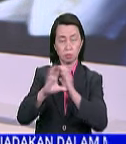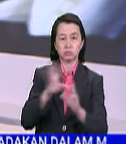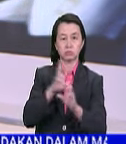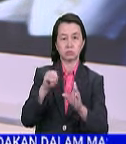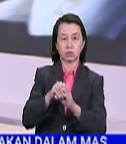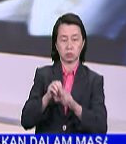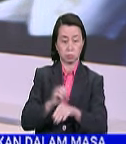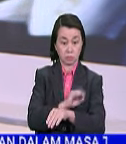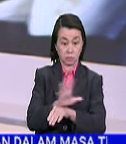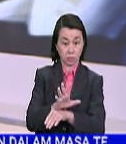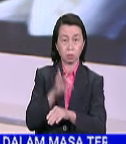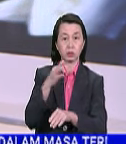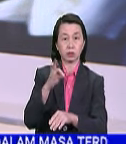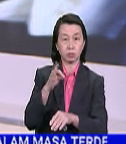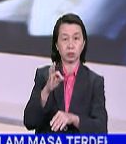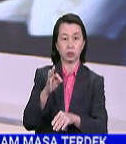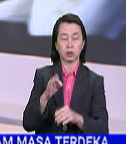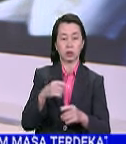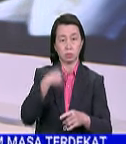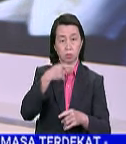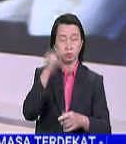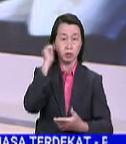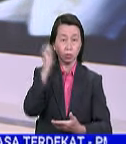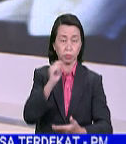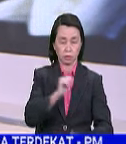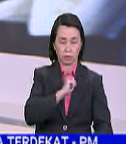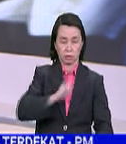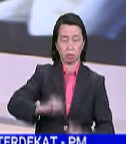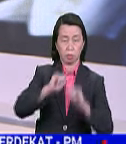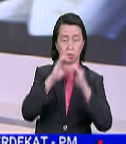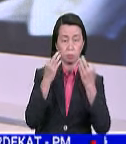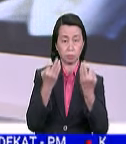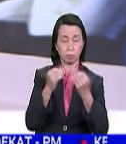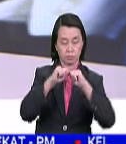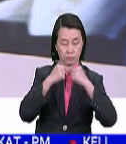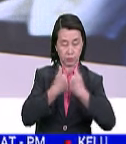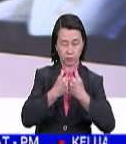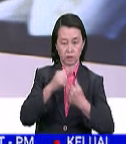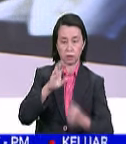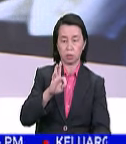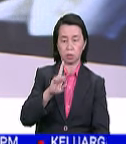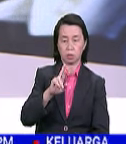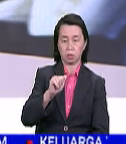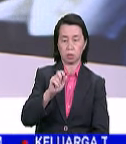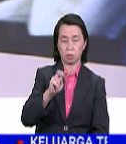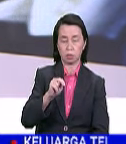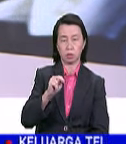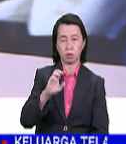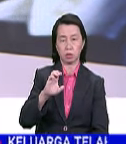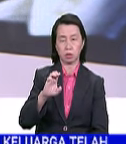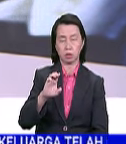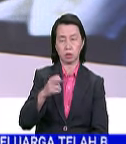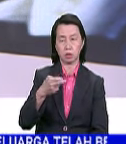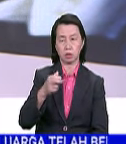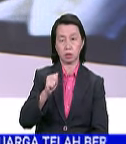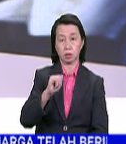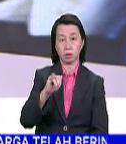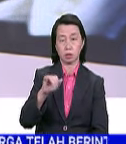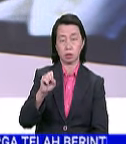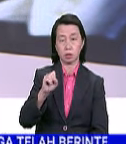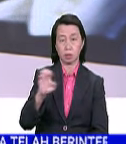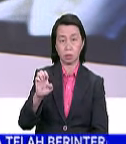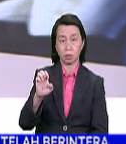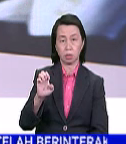termasuk COVID-19. Menurut Setiausaha Agung Persatuan Franchise Malaysia MFA Muhammad Syukri Saleh,